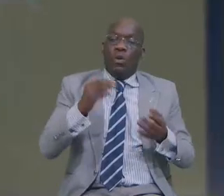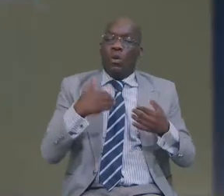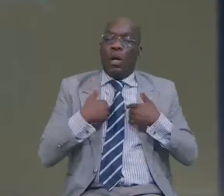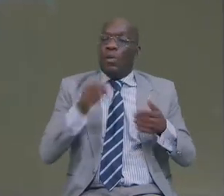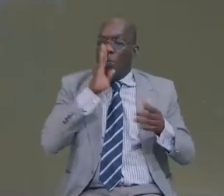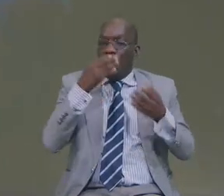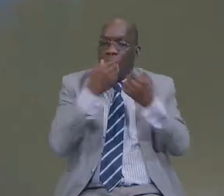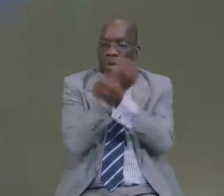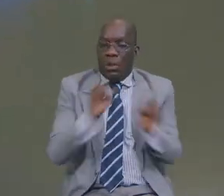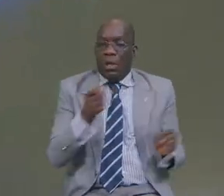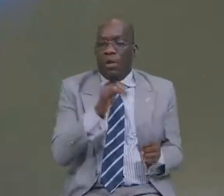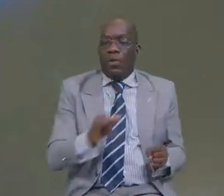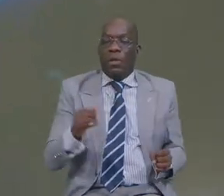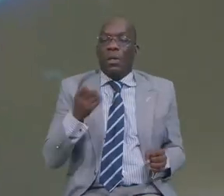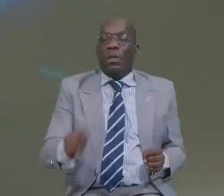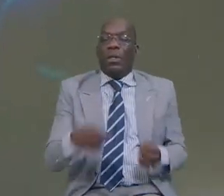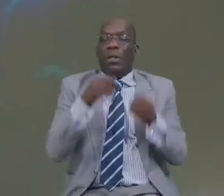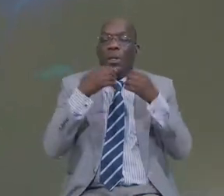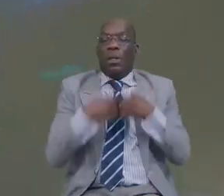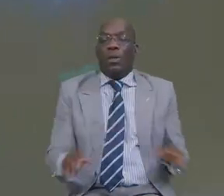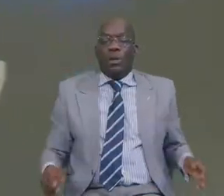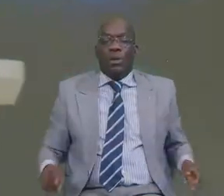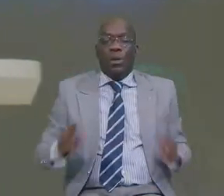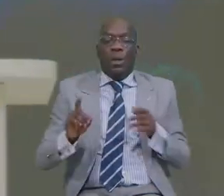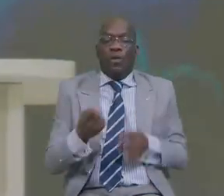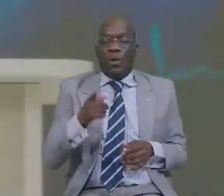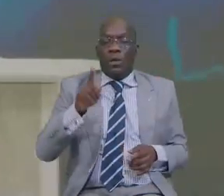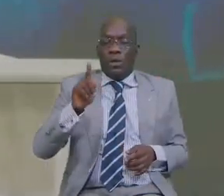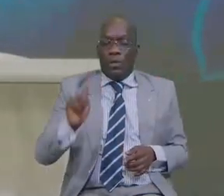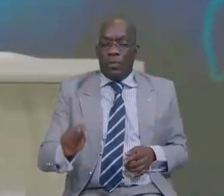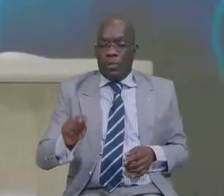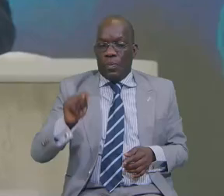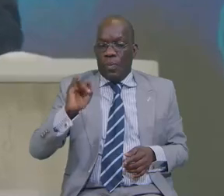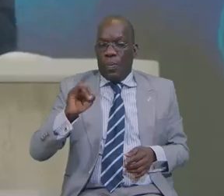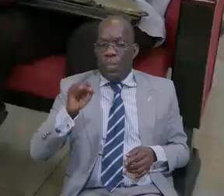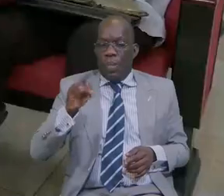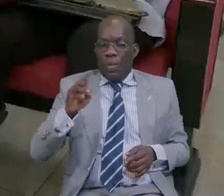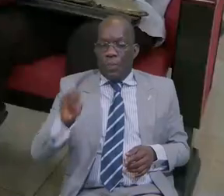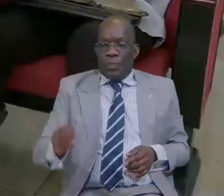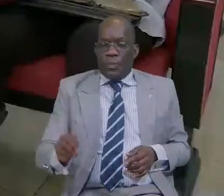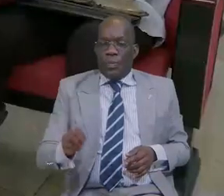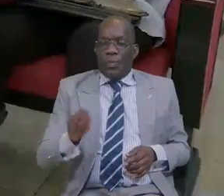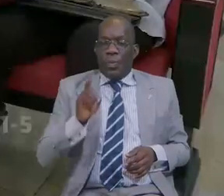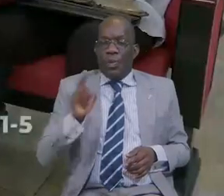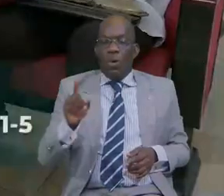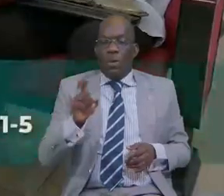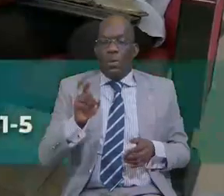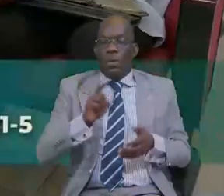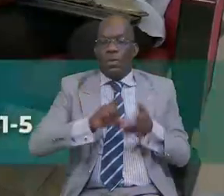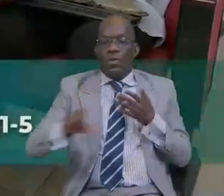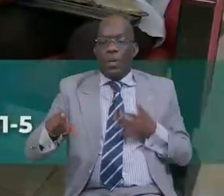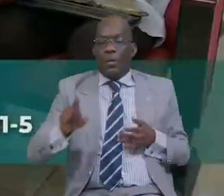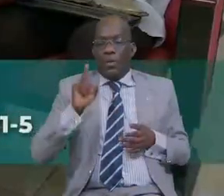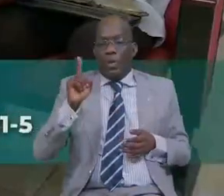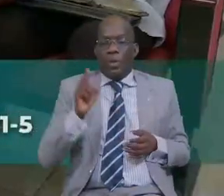perdus. Voyons 1 Timothée chapitre 1, verset 1. 1 Timothée chapitre 1,